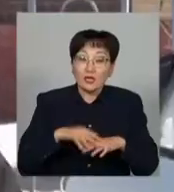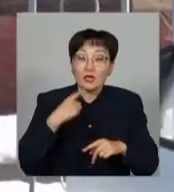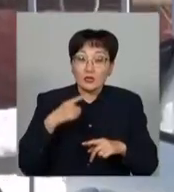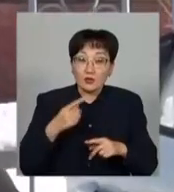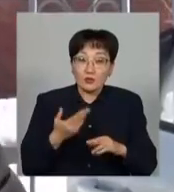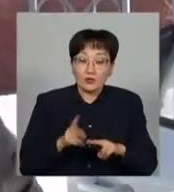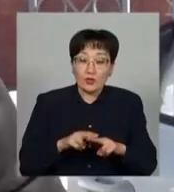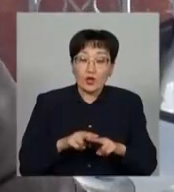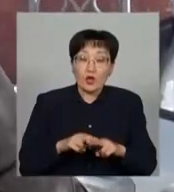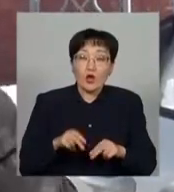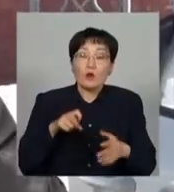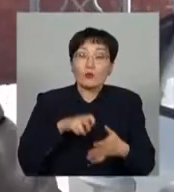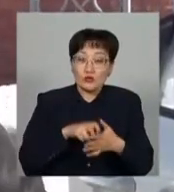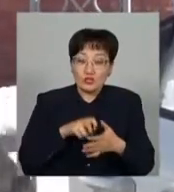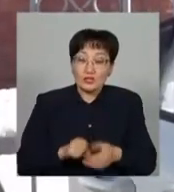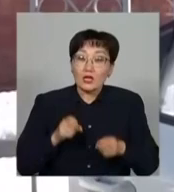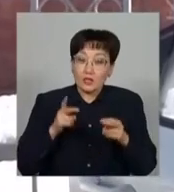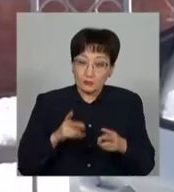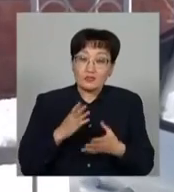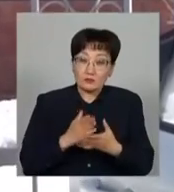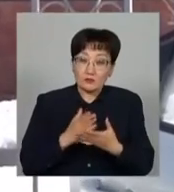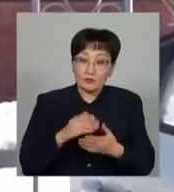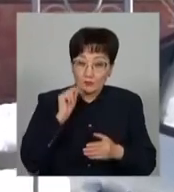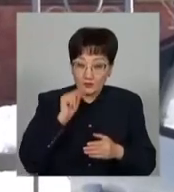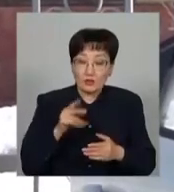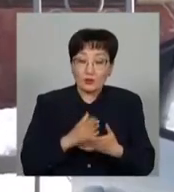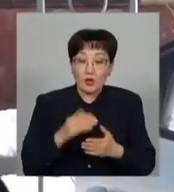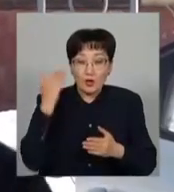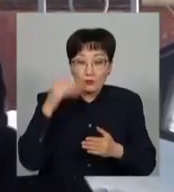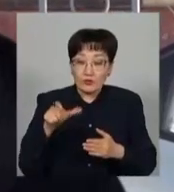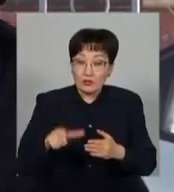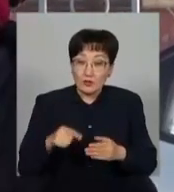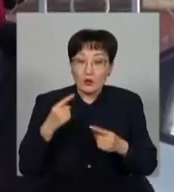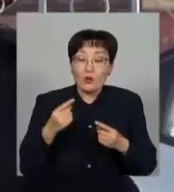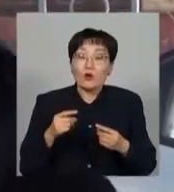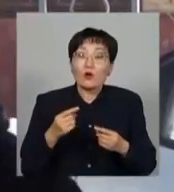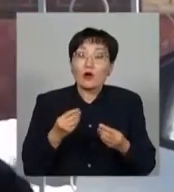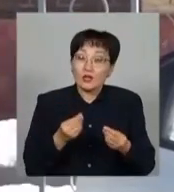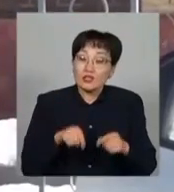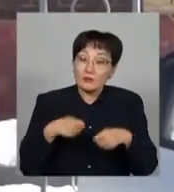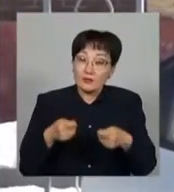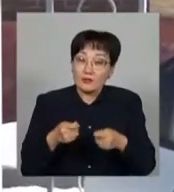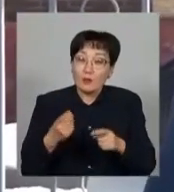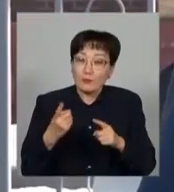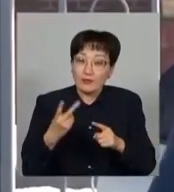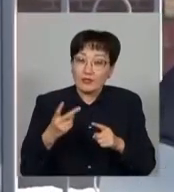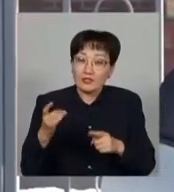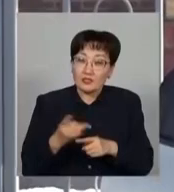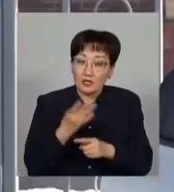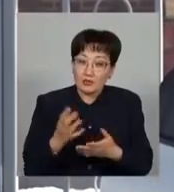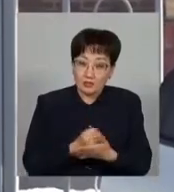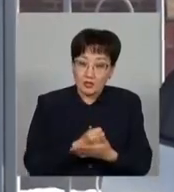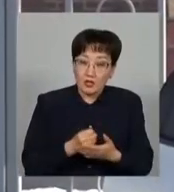отыр. Бұл жерде поштаның да қылмысы бар, қарап отырсаңшы. Неге ол бөтен адамға біреудің дүниесін береді таш? Бопты, бір рет алды, екі рет алды. Сол ойланбай